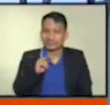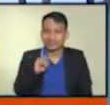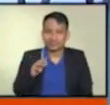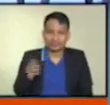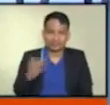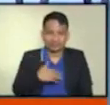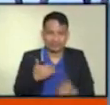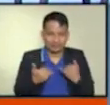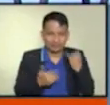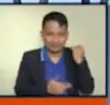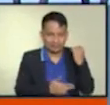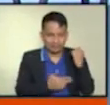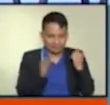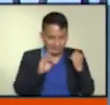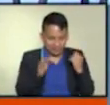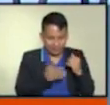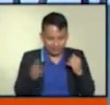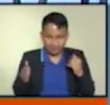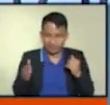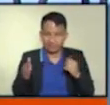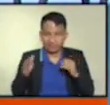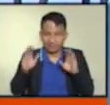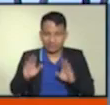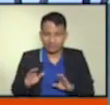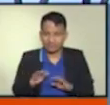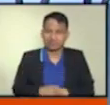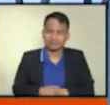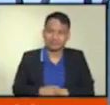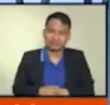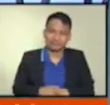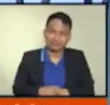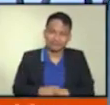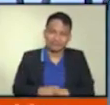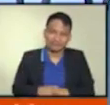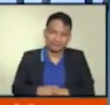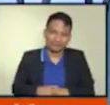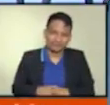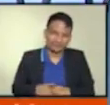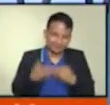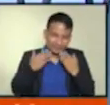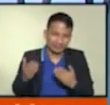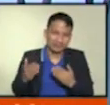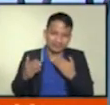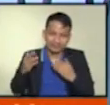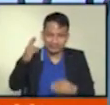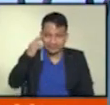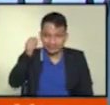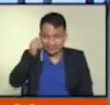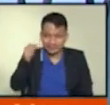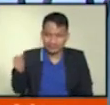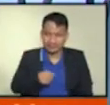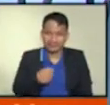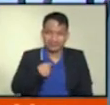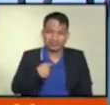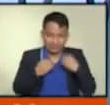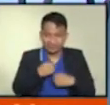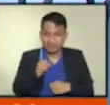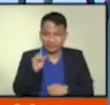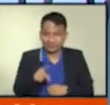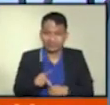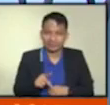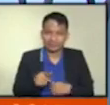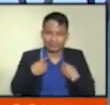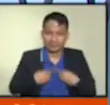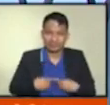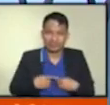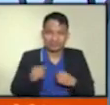kita, ngayon, Biyernes, Sabado, Linggo, relax ka lang muna. Thank you, Idol Raffy. Walang problema, sagot ko lahat, pati pagkain lahat, pati